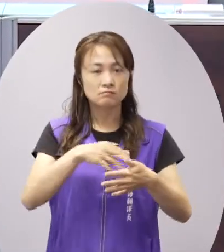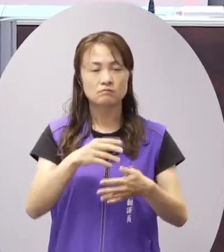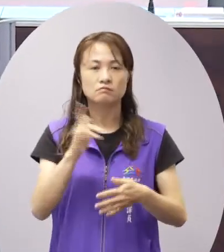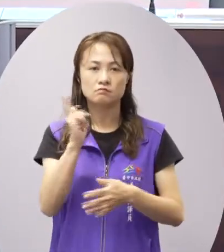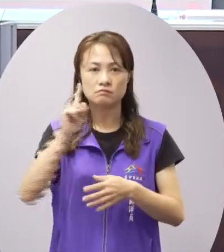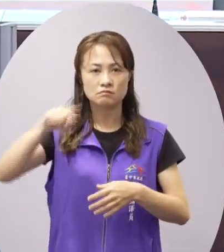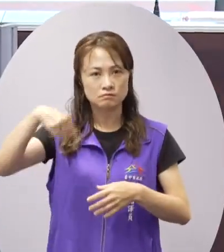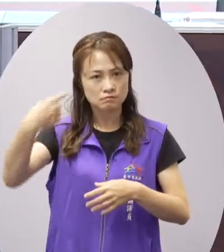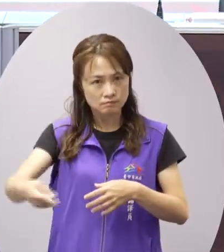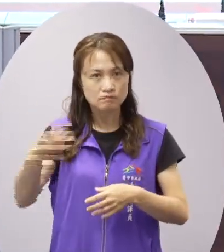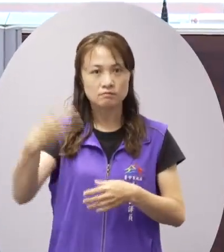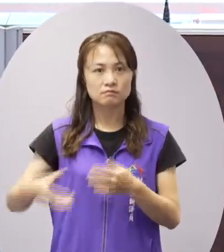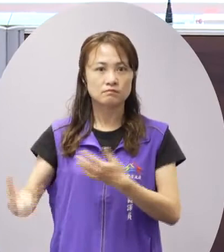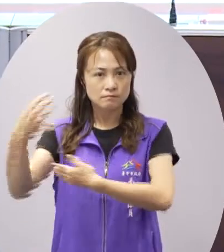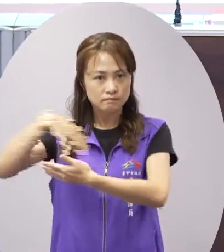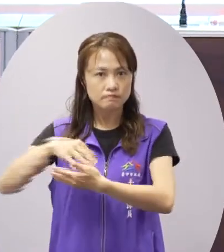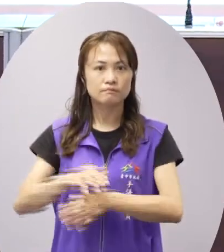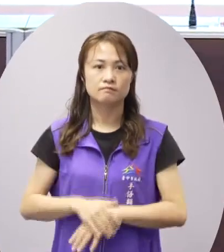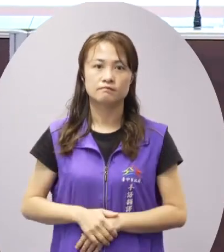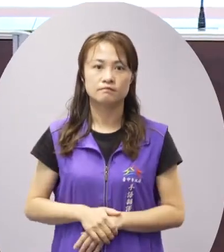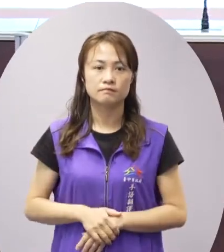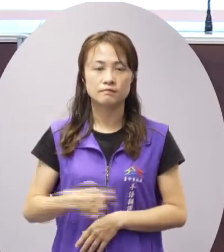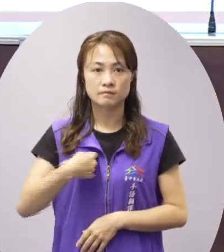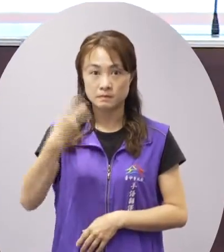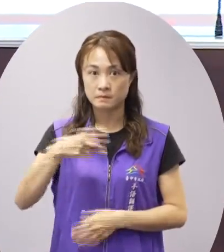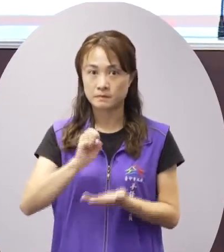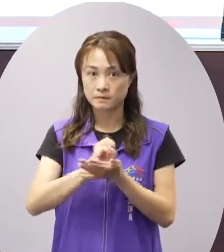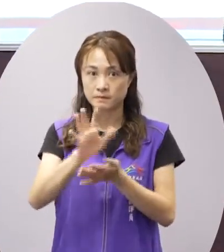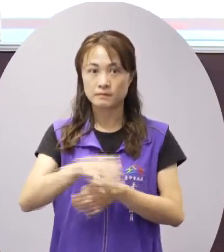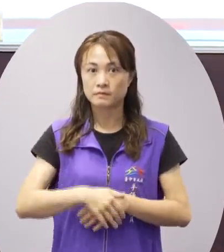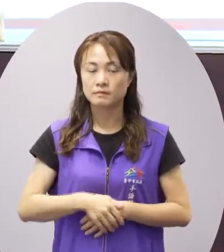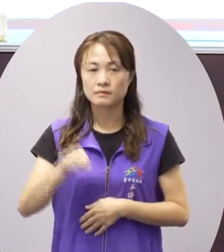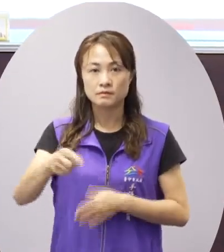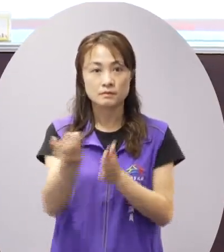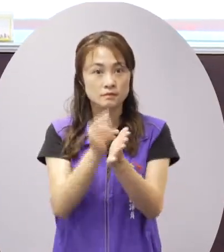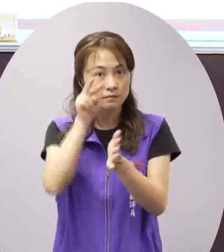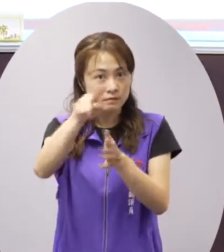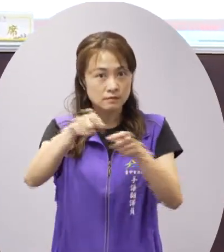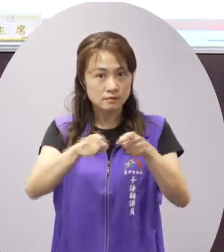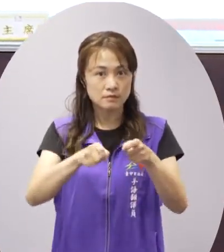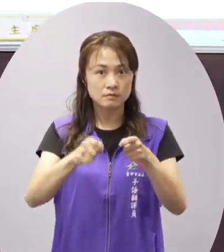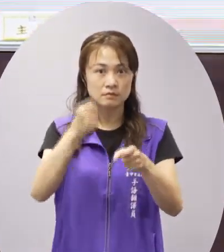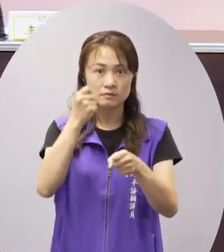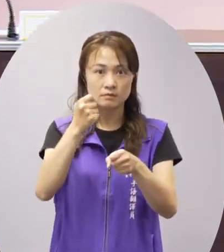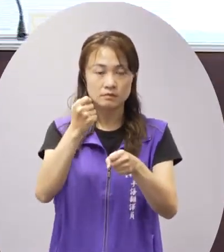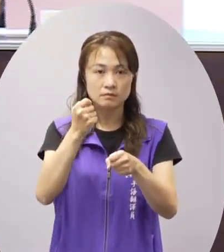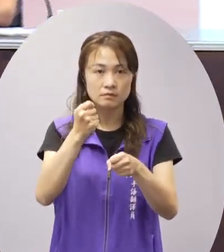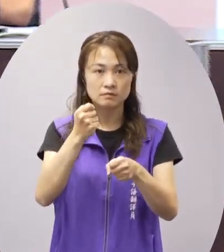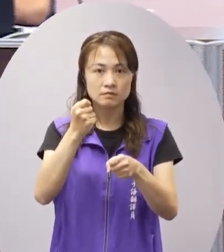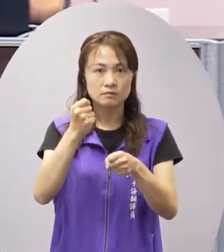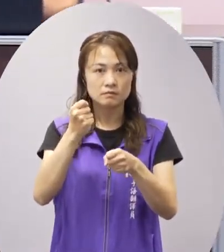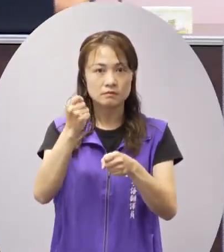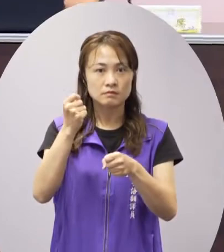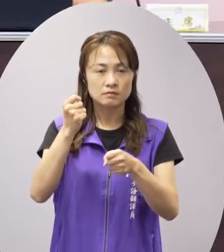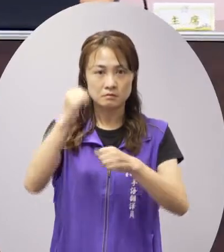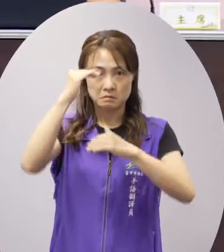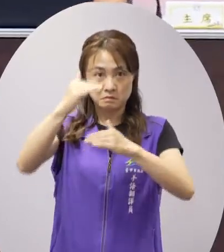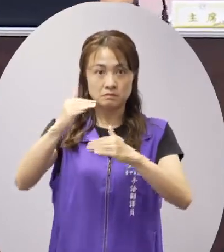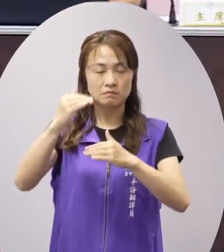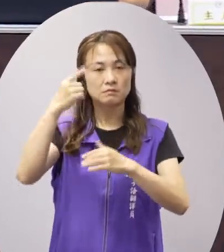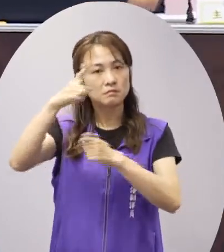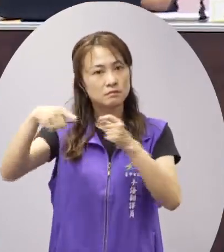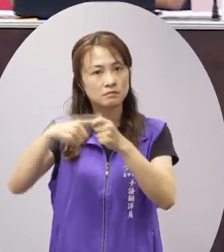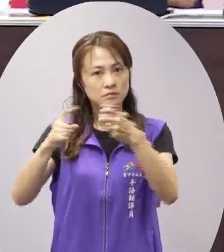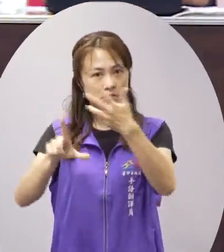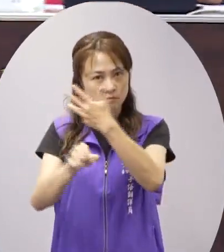正。 不过跟各级长官还有副市长报告，就是因为他前瞻计划执行期限到明年的8月就要完